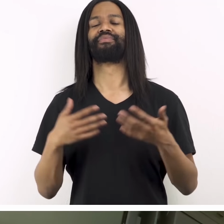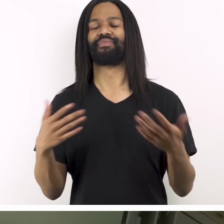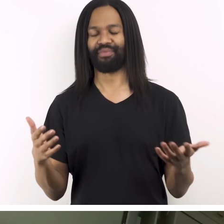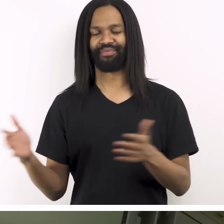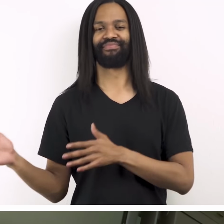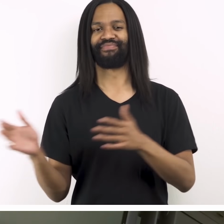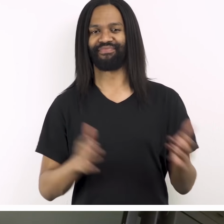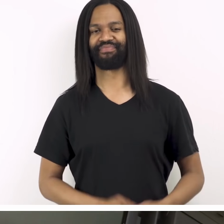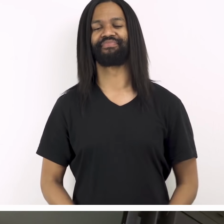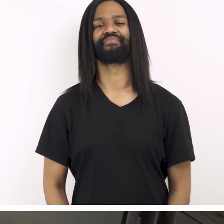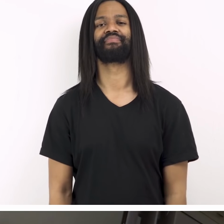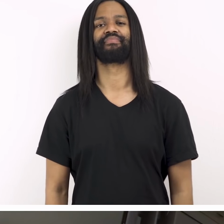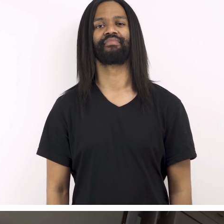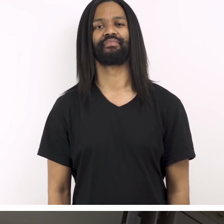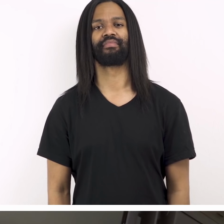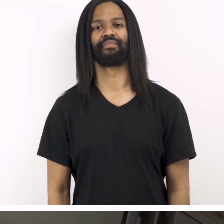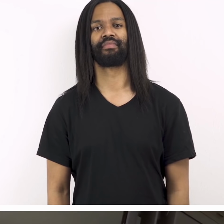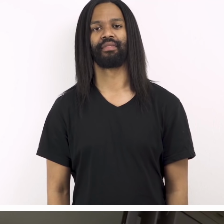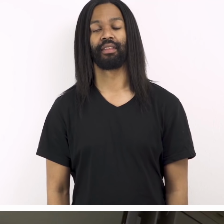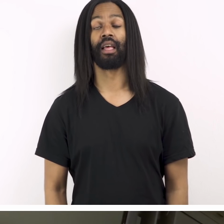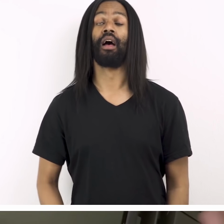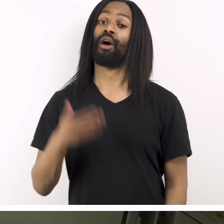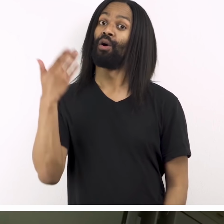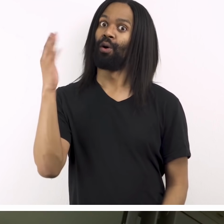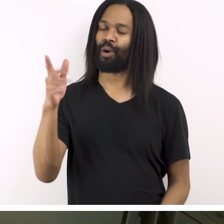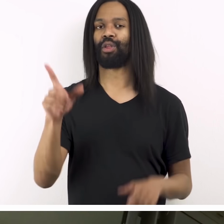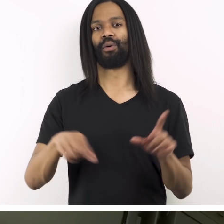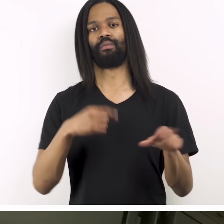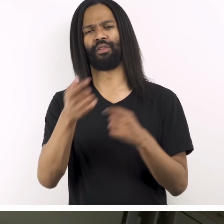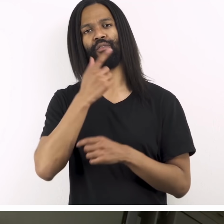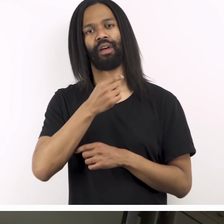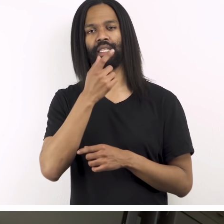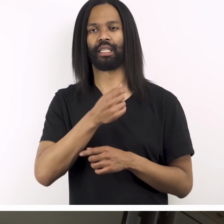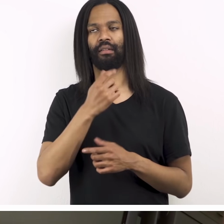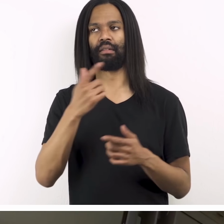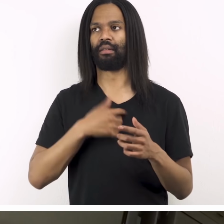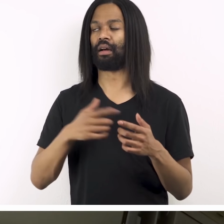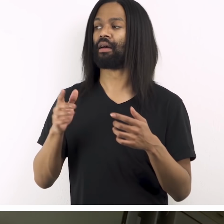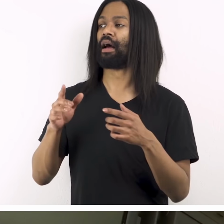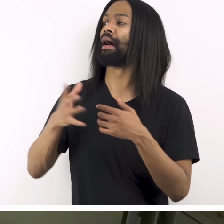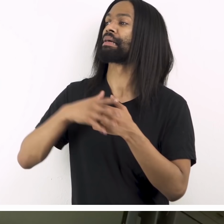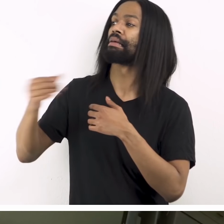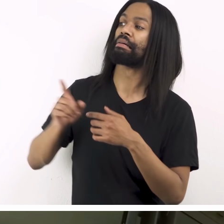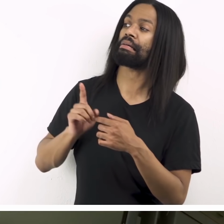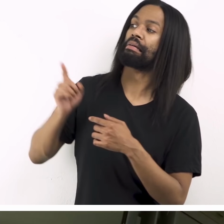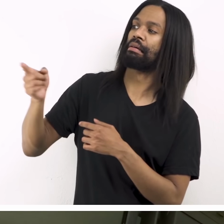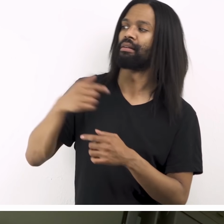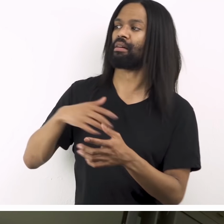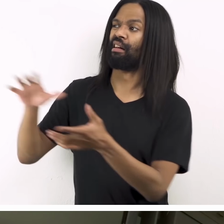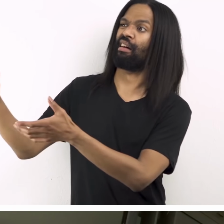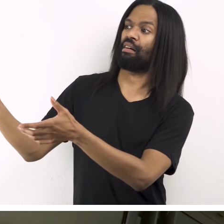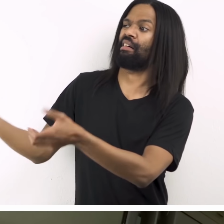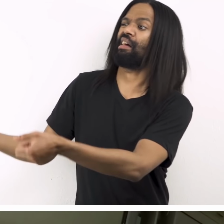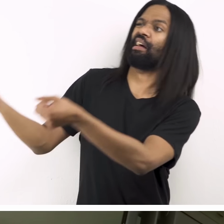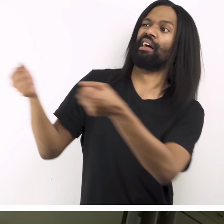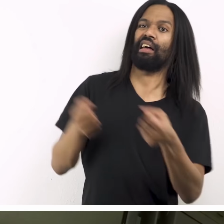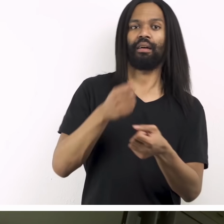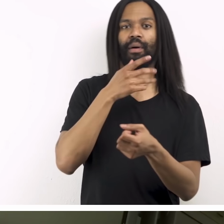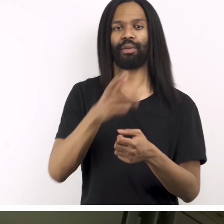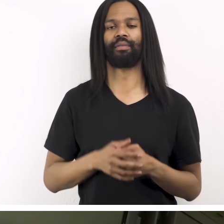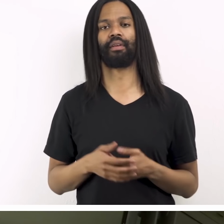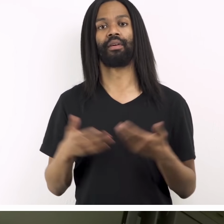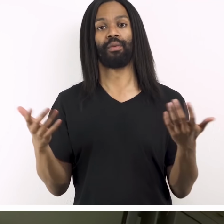c'était pour la Florida Ghost. Il y en a d'autres, des faciles, je ne vais pas vous les montrer, elles sont à l'extérieur, donc c'est beaucoup trop gros, je ne peux vraiment pas, c'est une espèce de